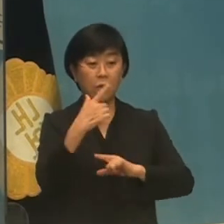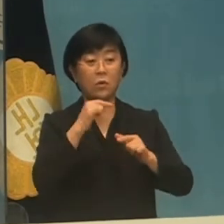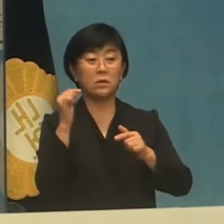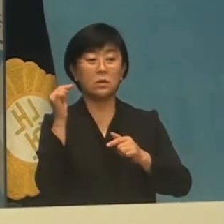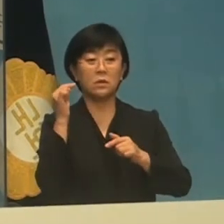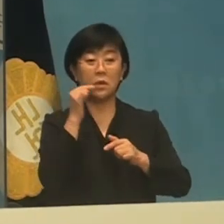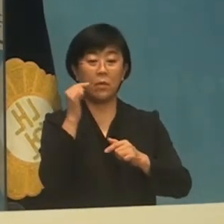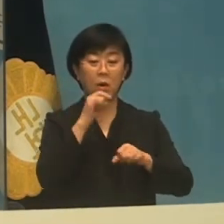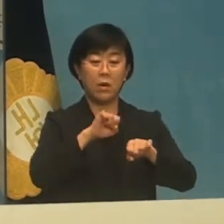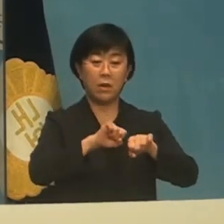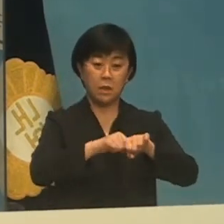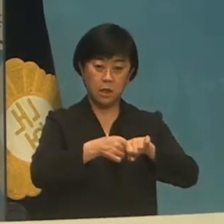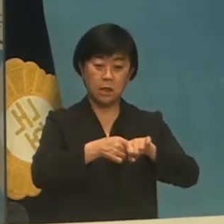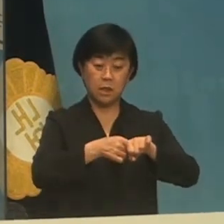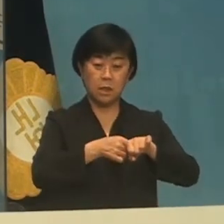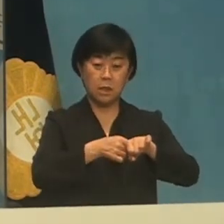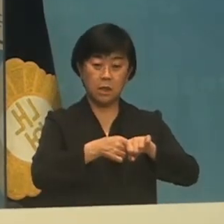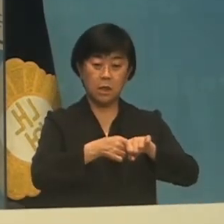강화되는